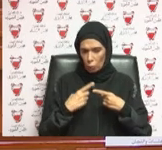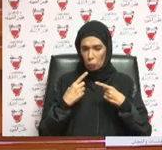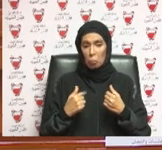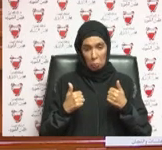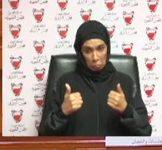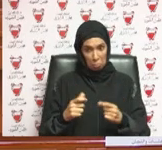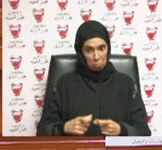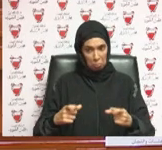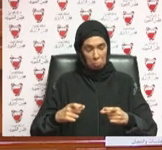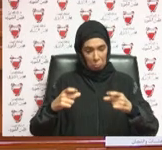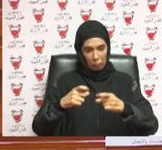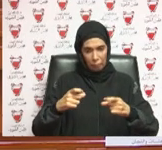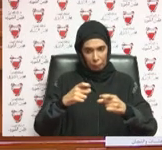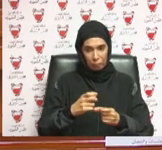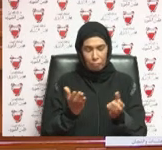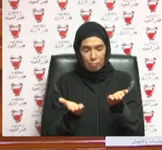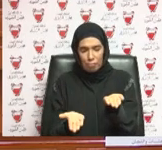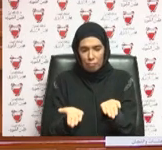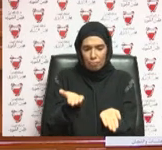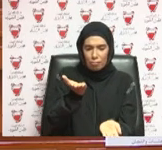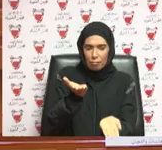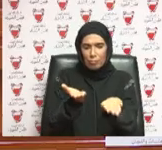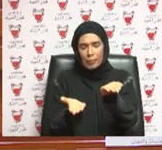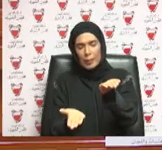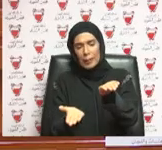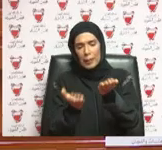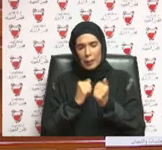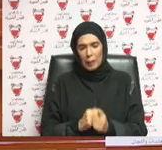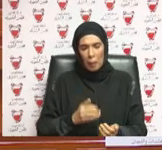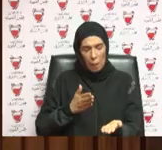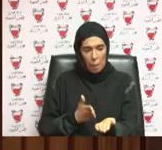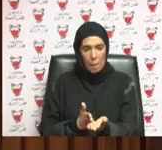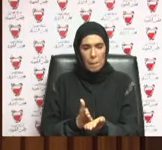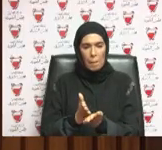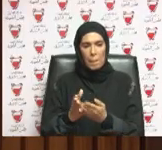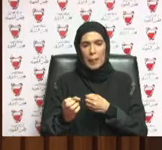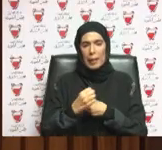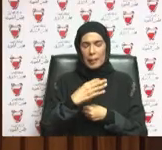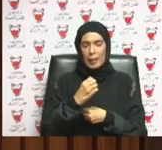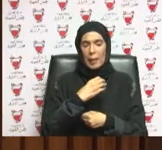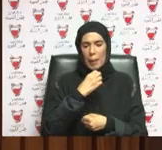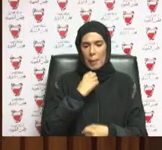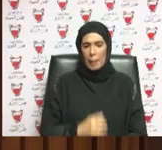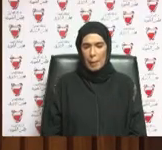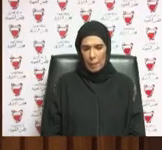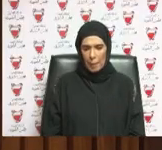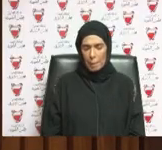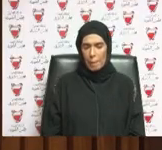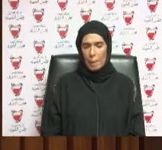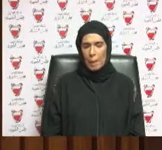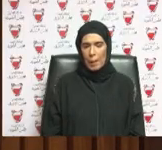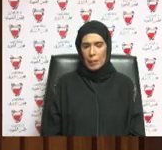يدير الأمور وكيف يوازن وكيف ينهج نهج نتعلم منه الكثير. لذلك دائما احنا نقول